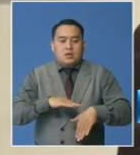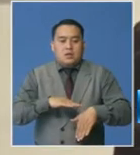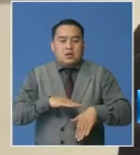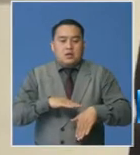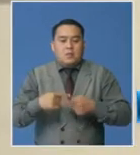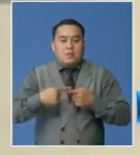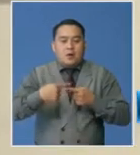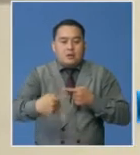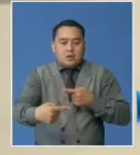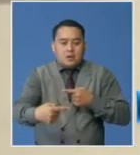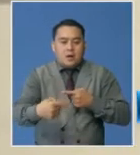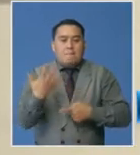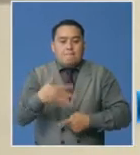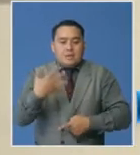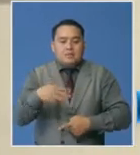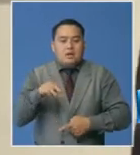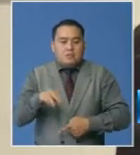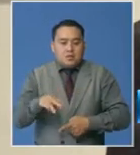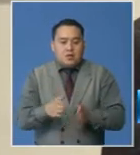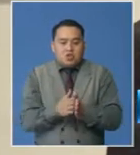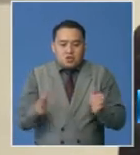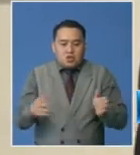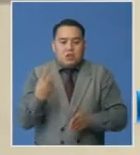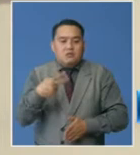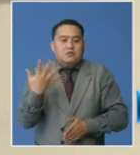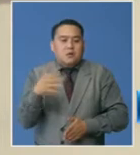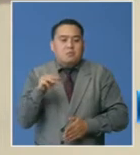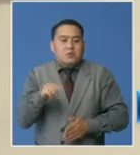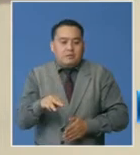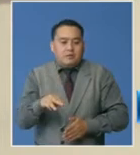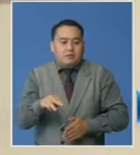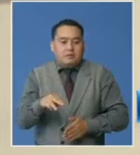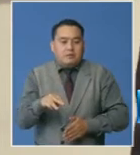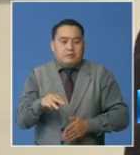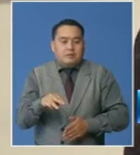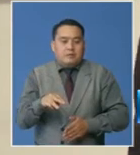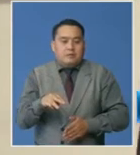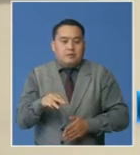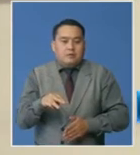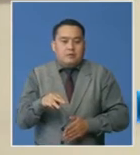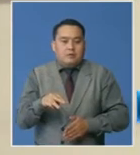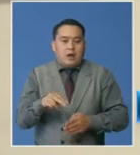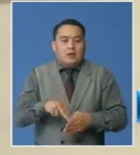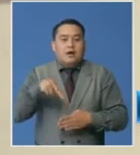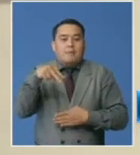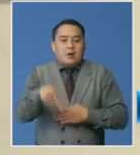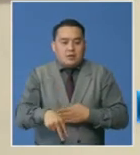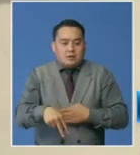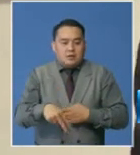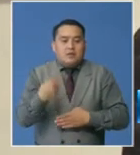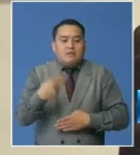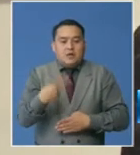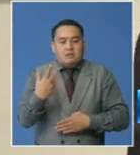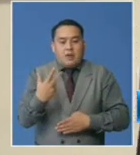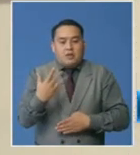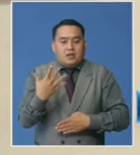по длину, значит, по 50 метров, шириной по 25 метров. А значит, для трамплина там 25